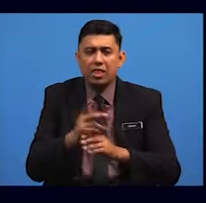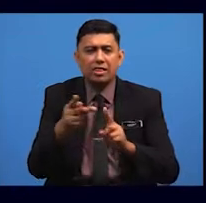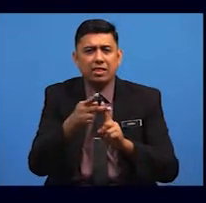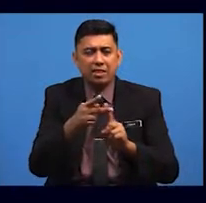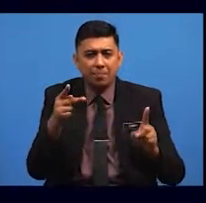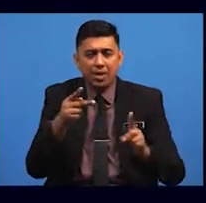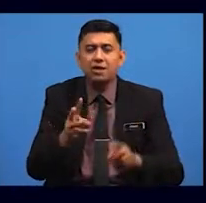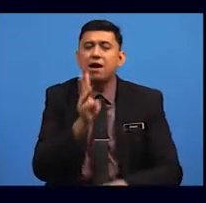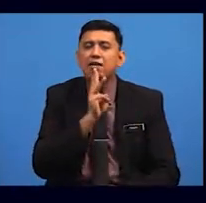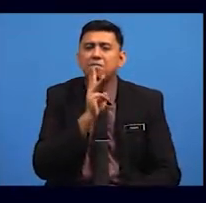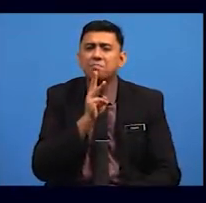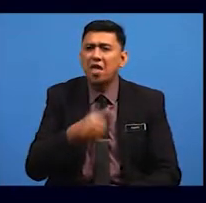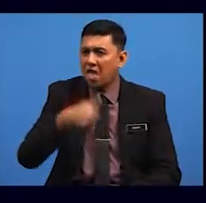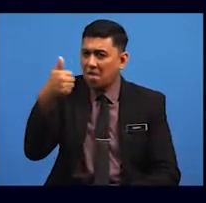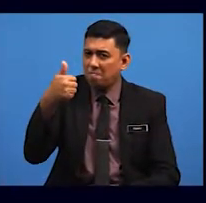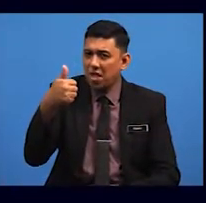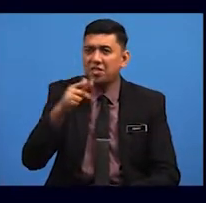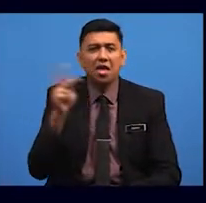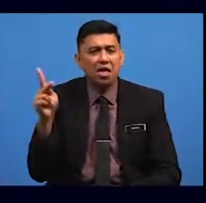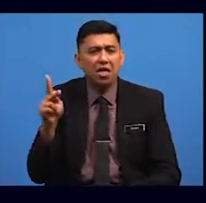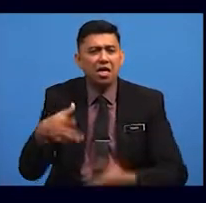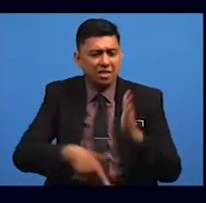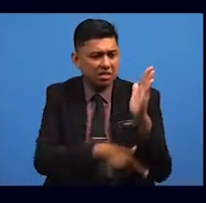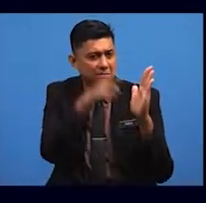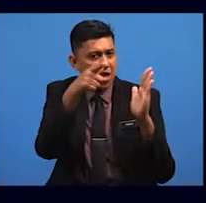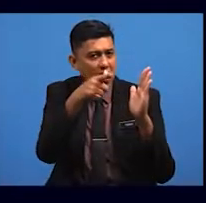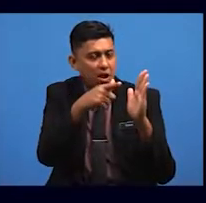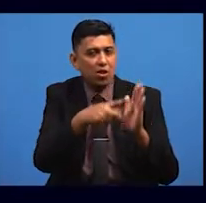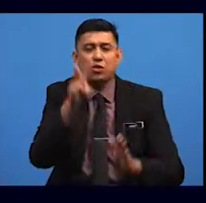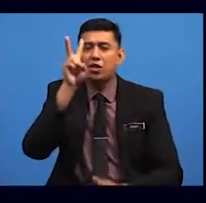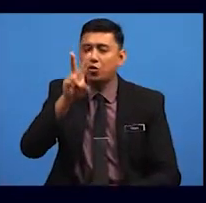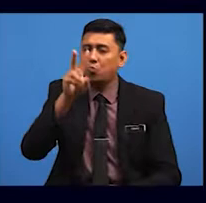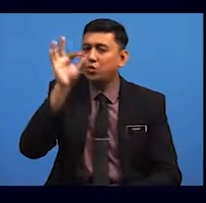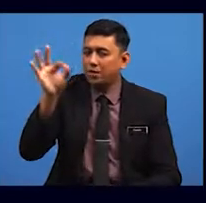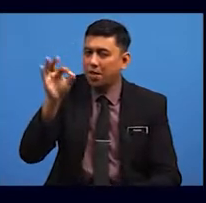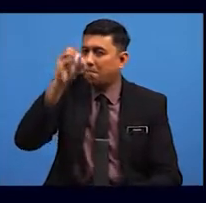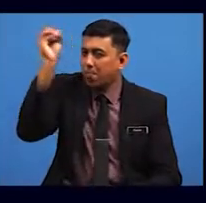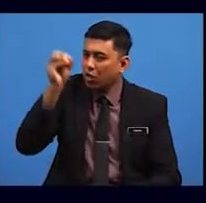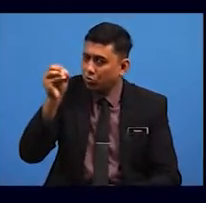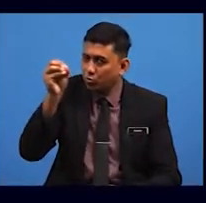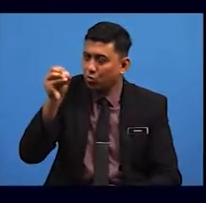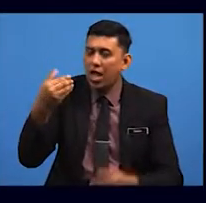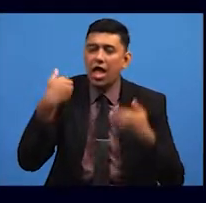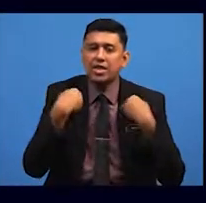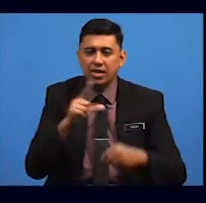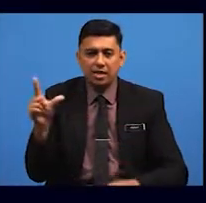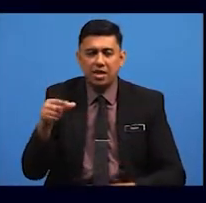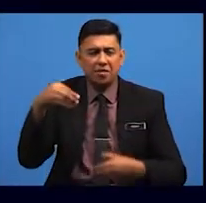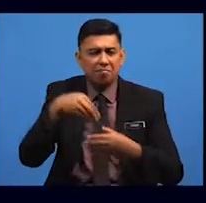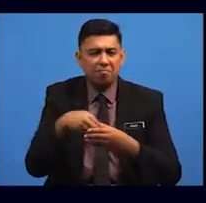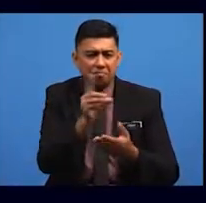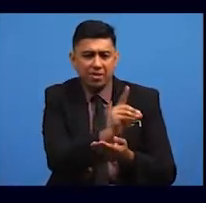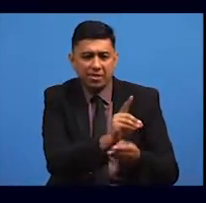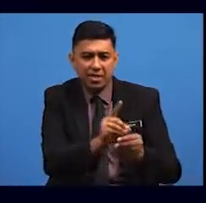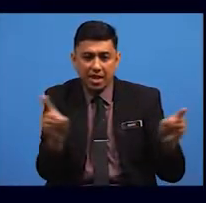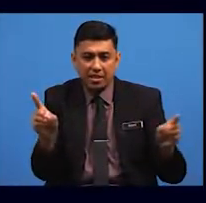air Wow hebat kan dan selebihnya ilah 20900 adalah daratan